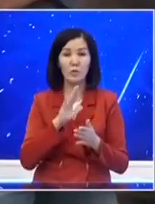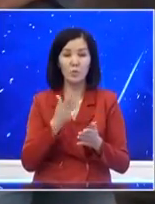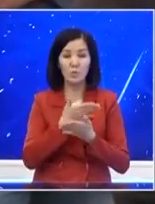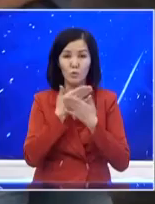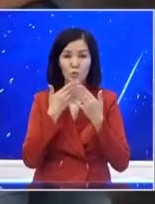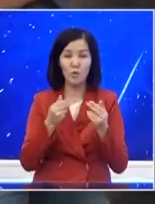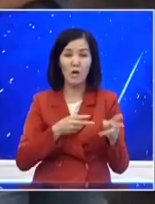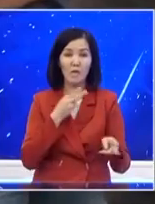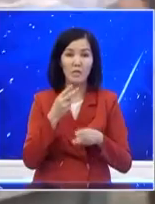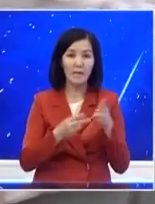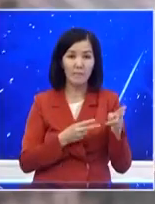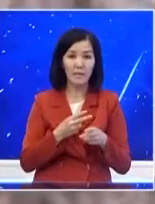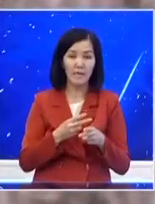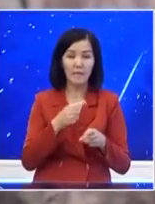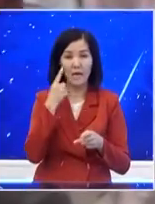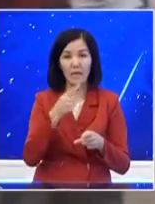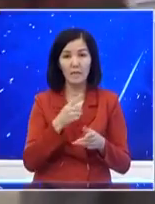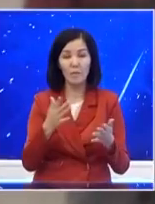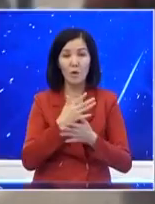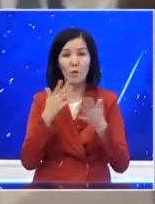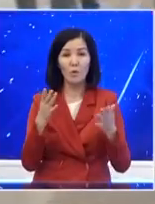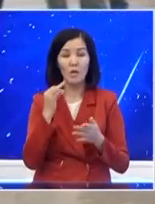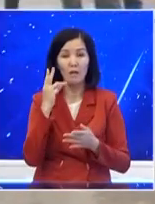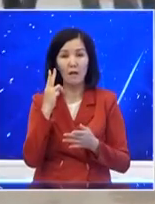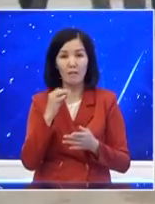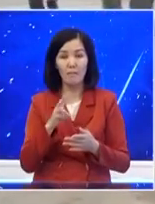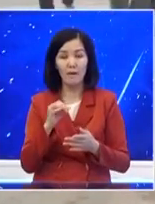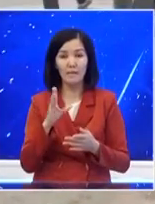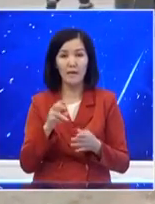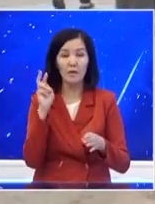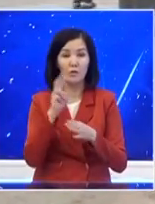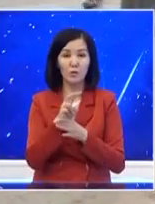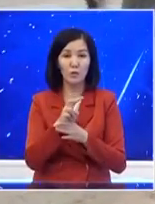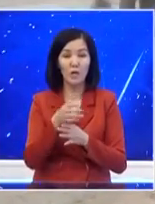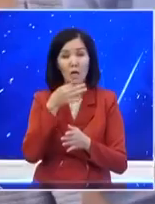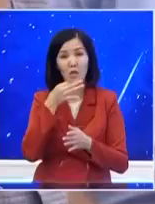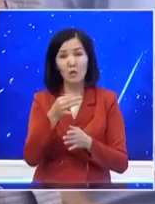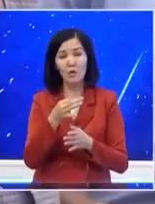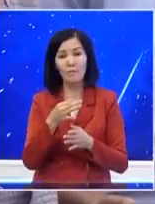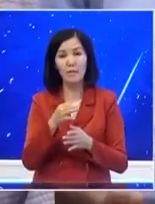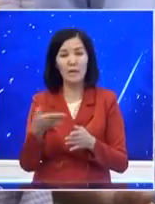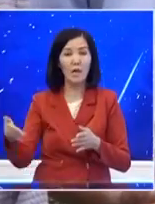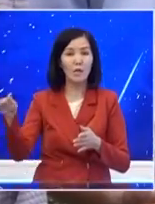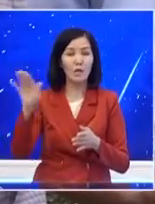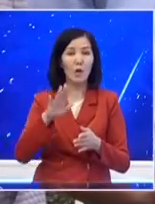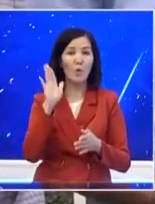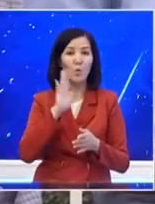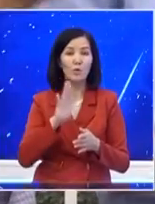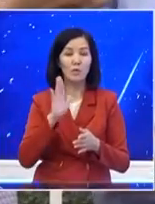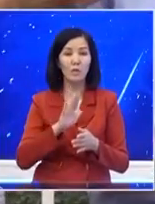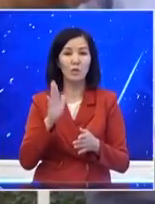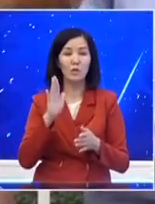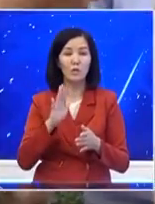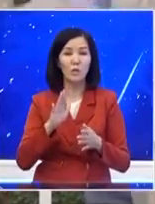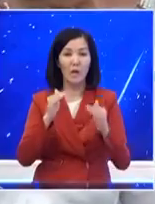Тұрғындар шағымдарын айтып алдымен үлкен Алматы көлі өкілдеріне жүгініпті. Жауаптылар мұндай жағдай тау өзендері суының азаюынан